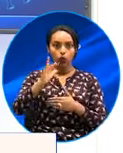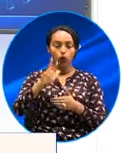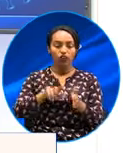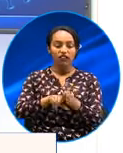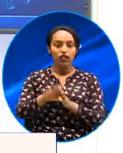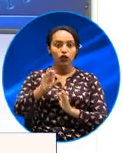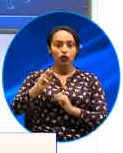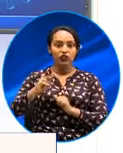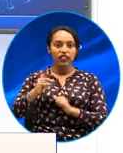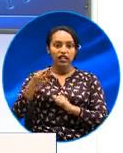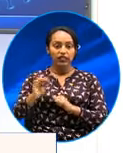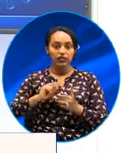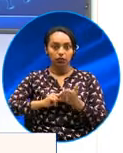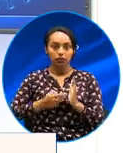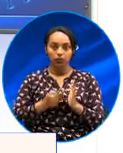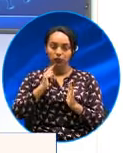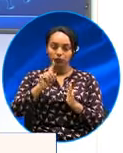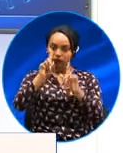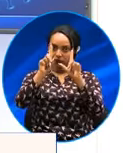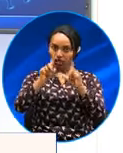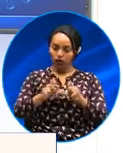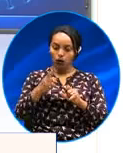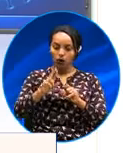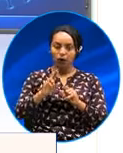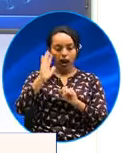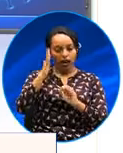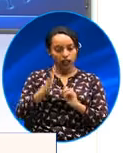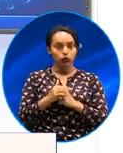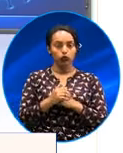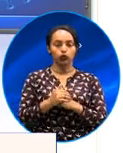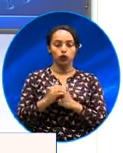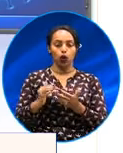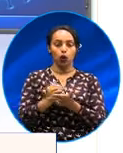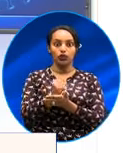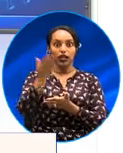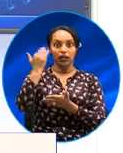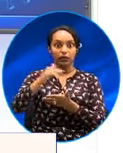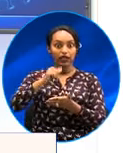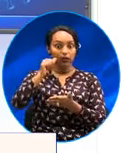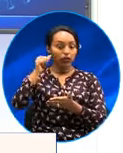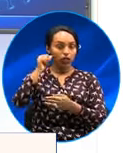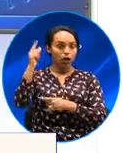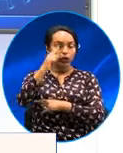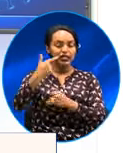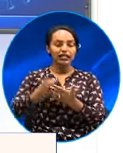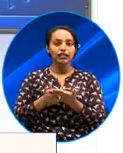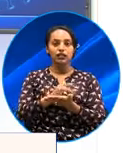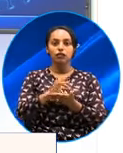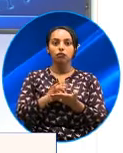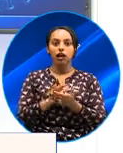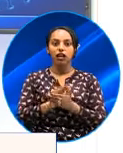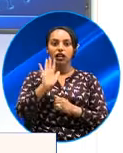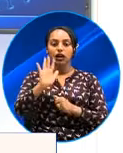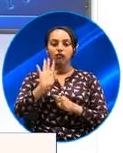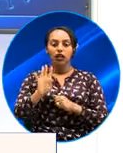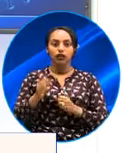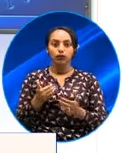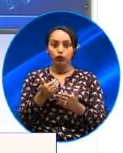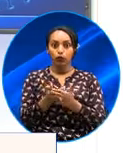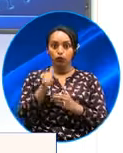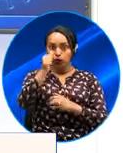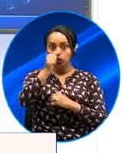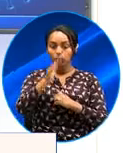የኮሮና ቫይረስ የኮቪድ-19 ማለት ነው ምርመራ ወይም ሳምፕሎችን ወስዳ ነበር በትላንትና ሁለት። ከነዚህ መካከል 54